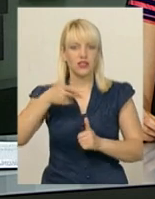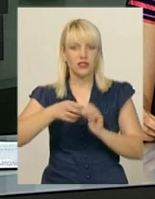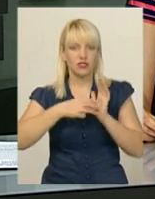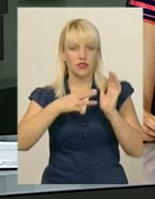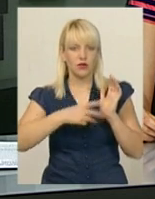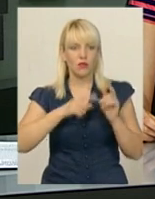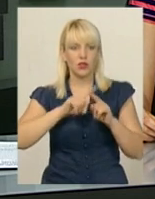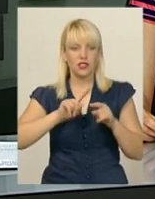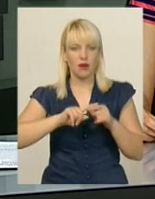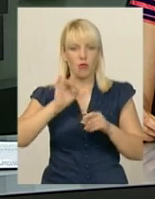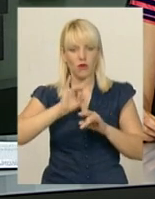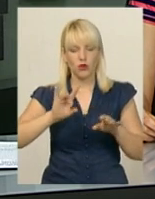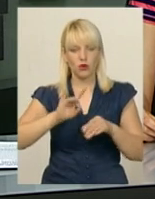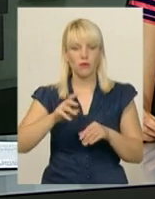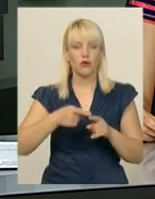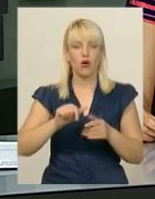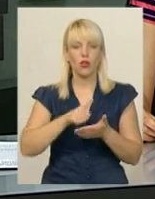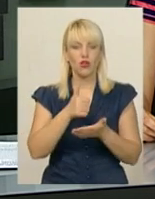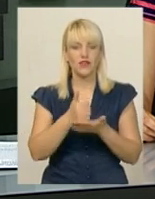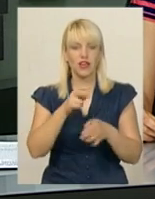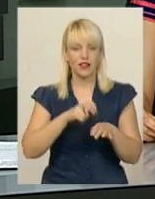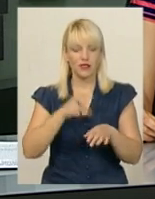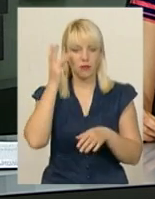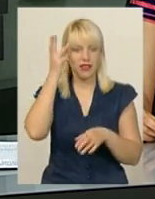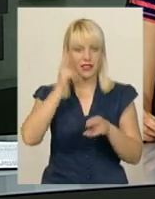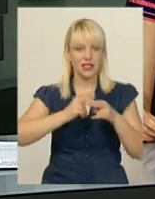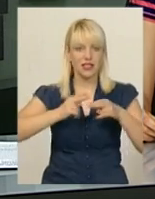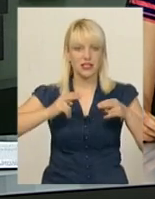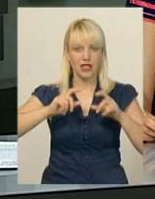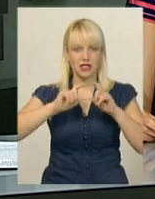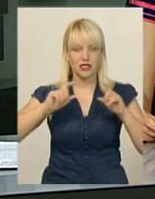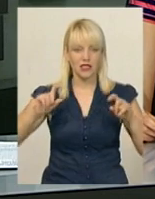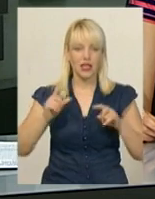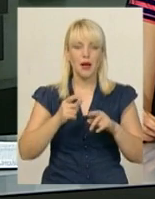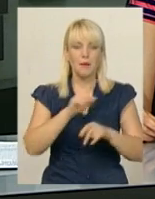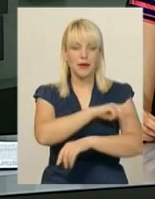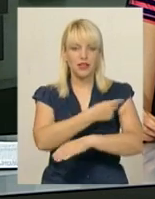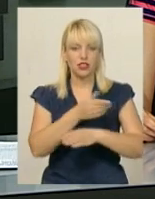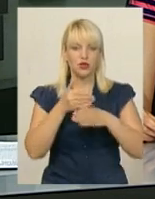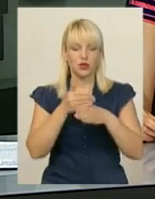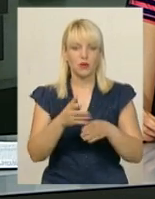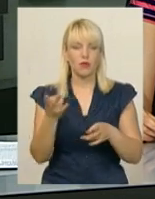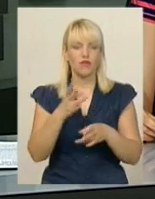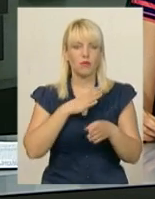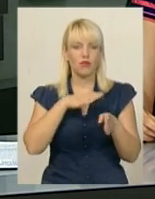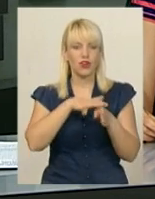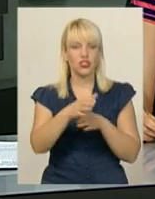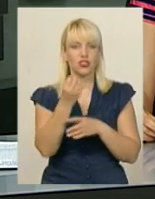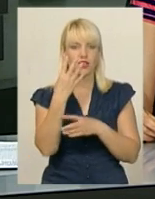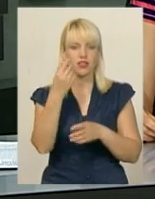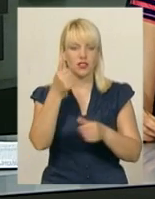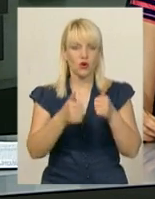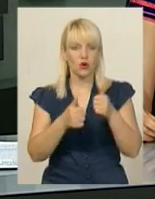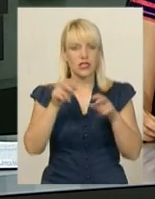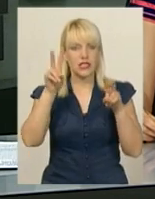головний лікар Хмельницької станції екстреної медичної допомоги Лариса Чубенко. За її словами, медики мають виконати 14 конкурсних завдань